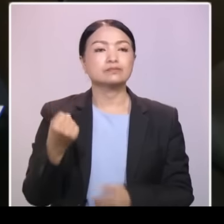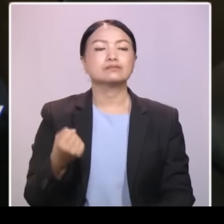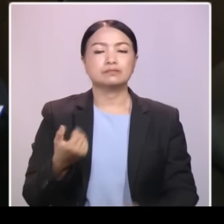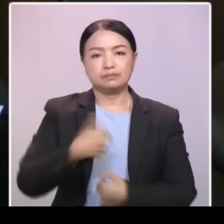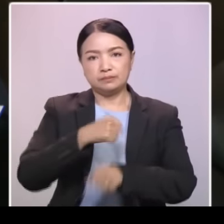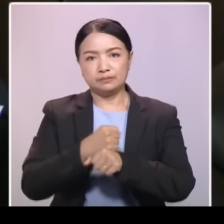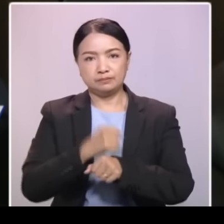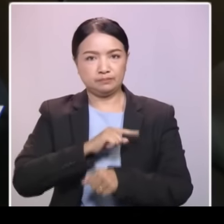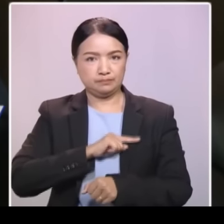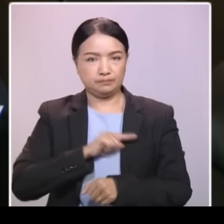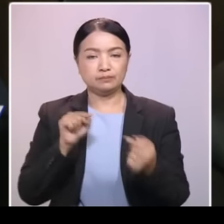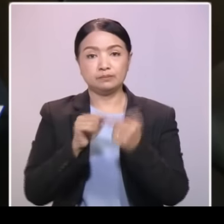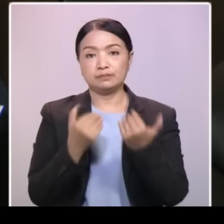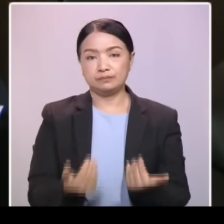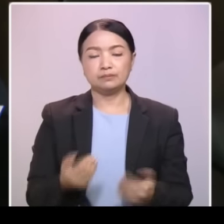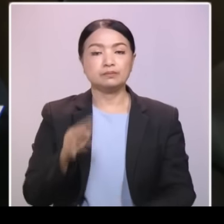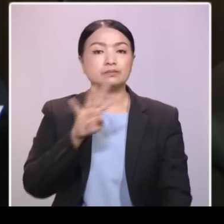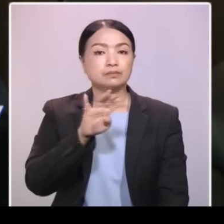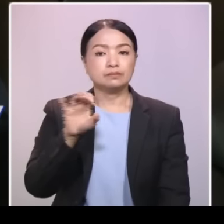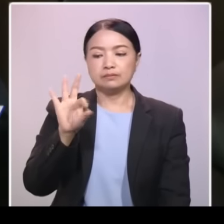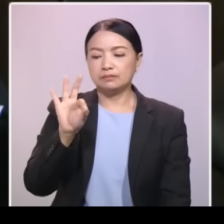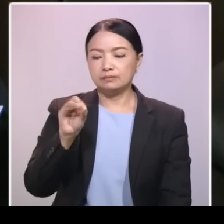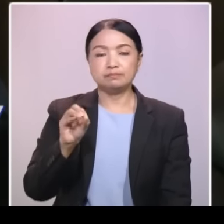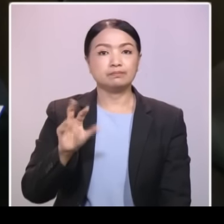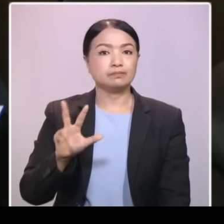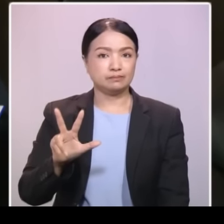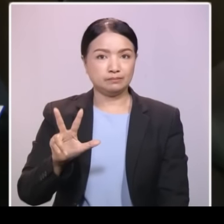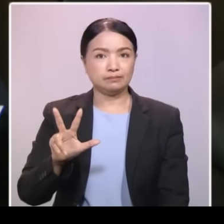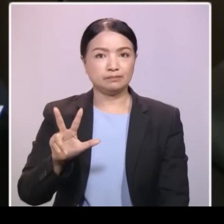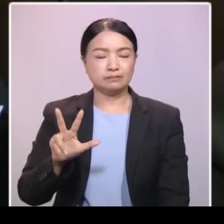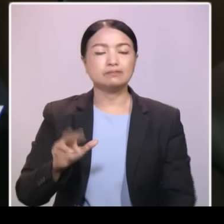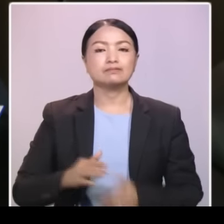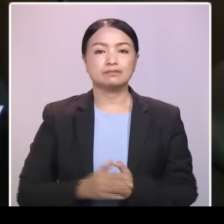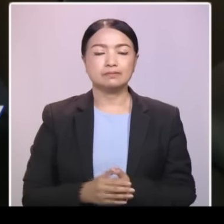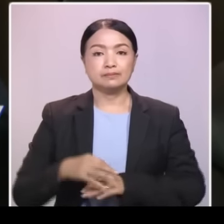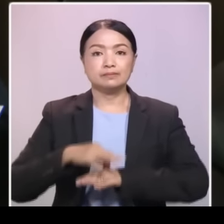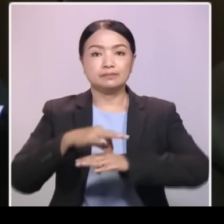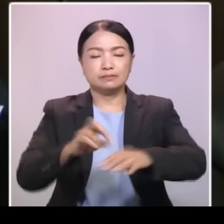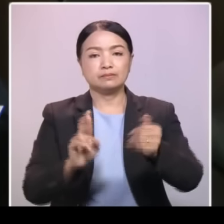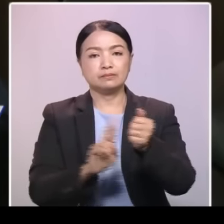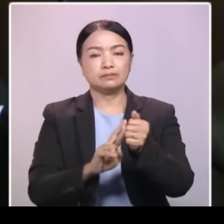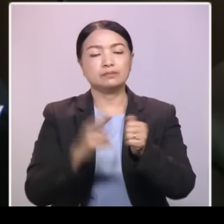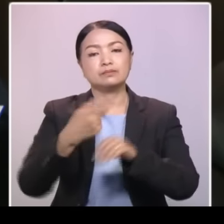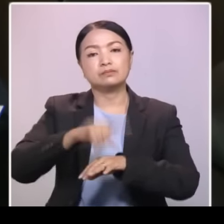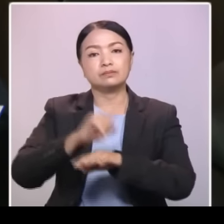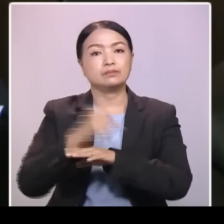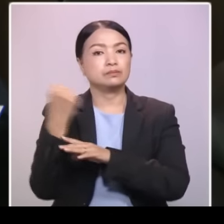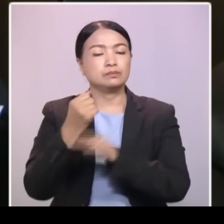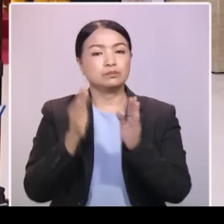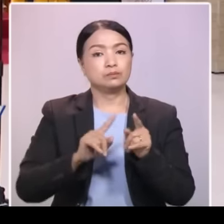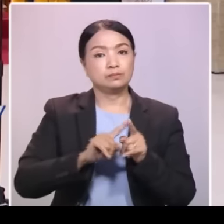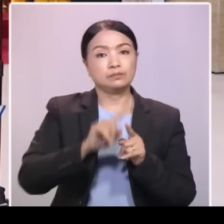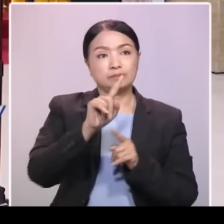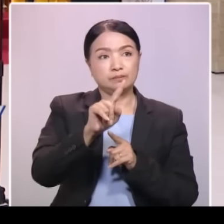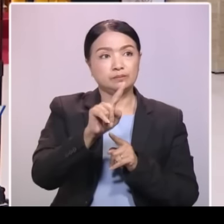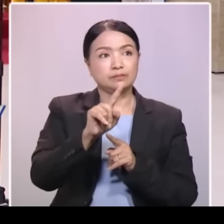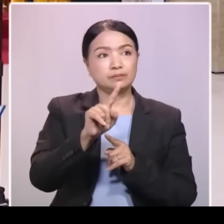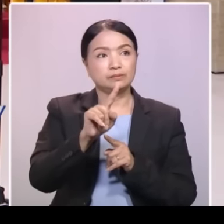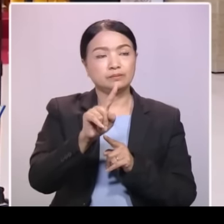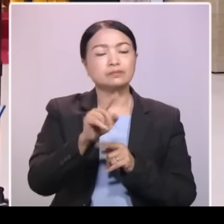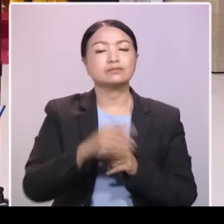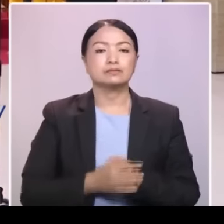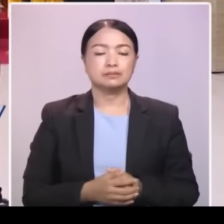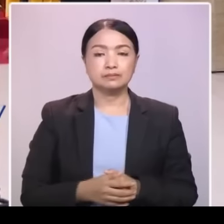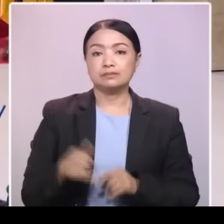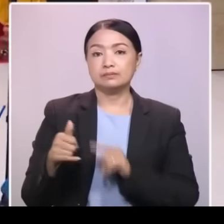ารถปฏิบัติหน้าที่ณปัจจุบัน493คนค่ะสำหรับตำแหน่งรองประธานสภาผู้แทนราษฎรคนที่1หลังจากนายปฏิพัฒน์สัน